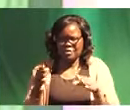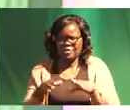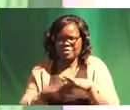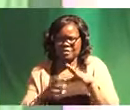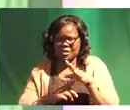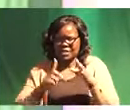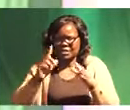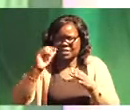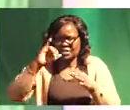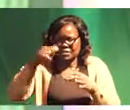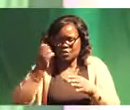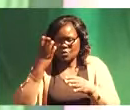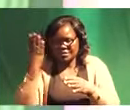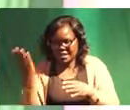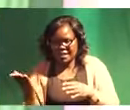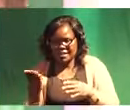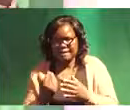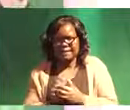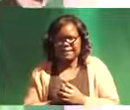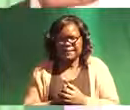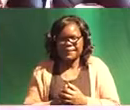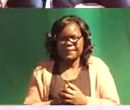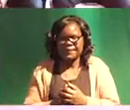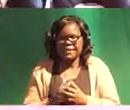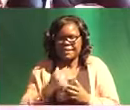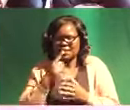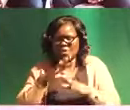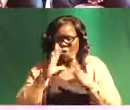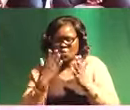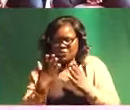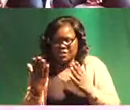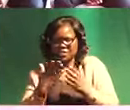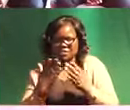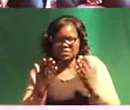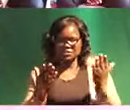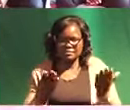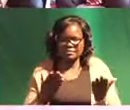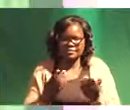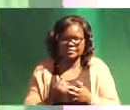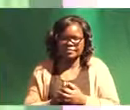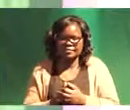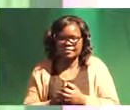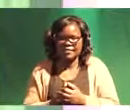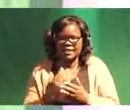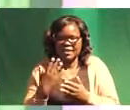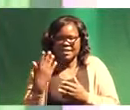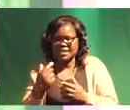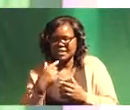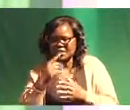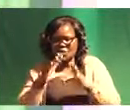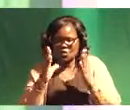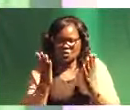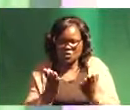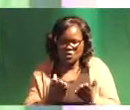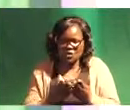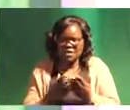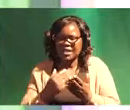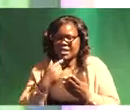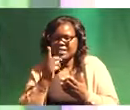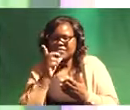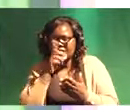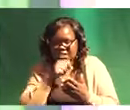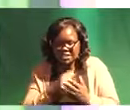TJ alikuwa pale akasema hiyo mambo yenu yote. Hii mambo amesema yote hapa alikuwa